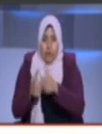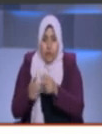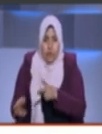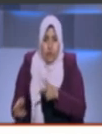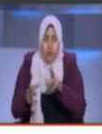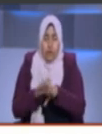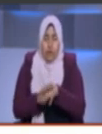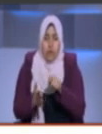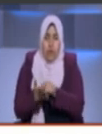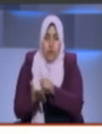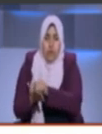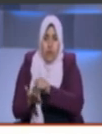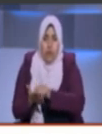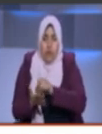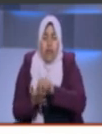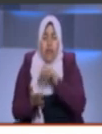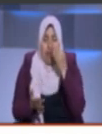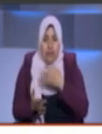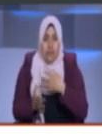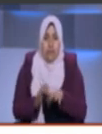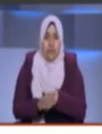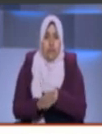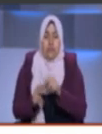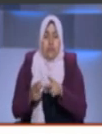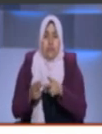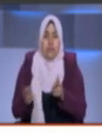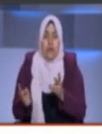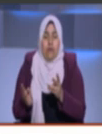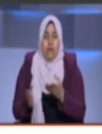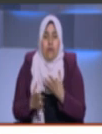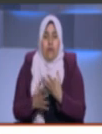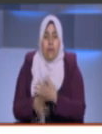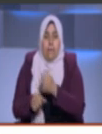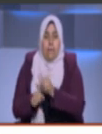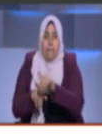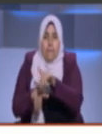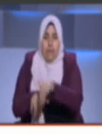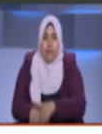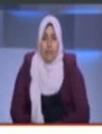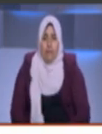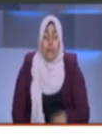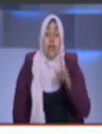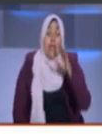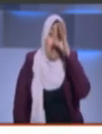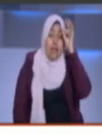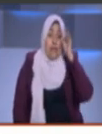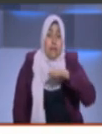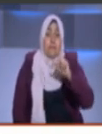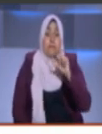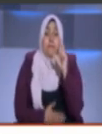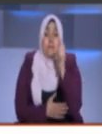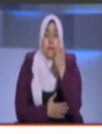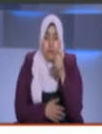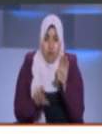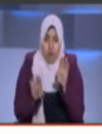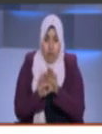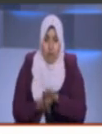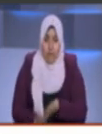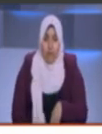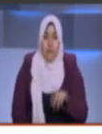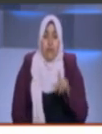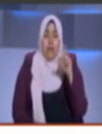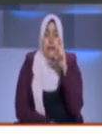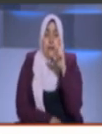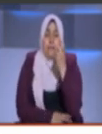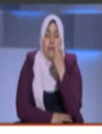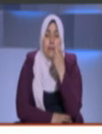الاجراءات اللازمه من اجل توفير مثل هذه المدافن. نعم، هل المساجد مغلقة؟ يعني مسجد باريس مغلق،